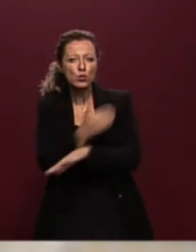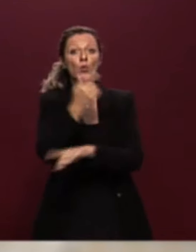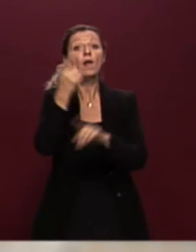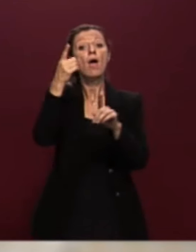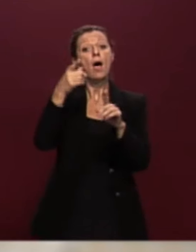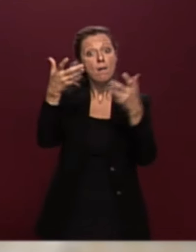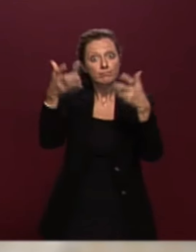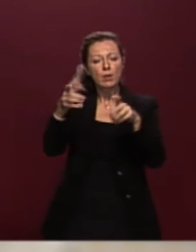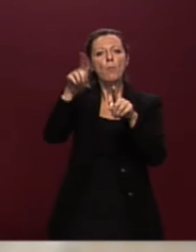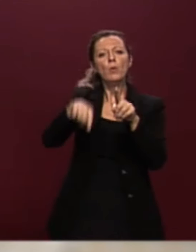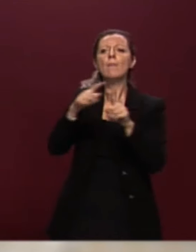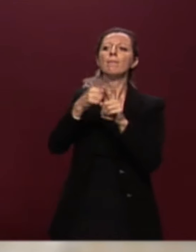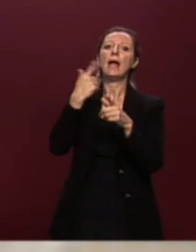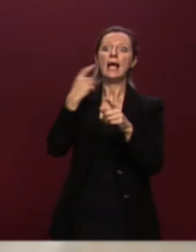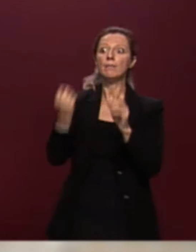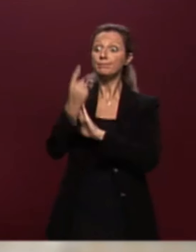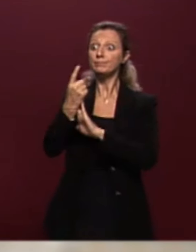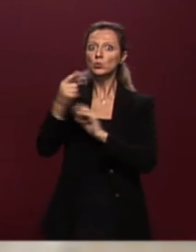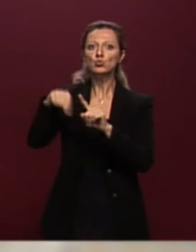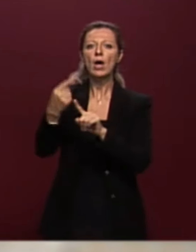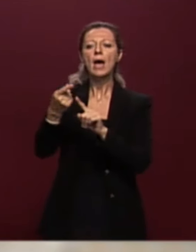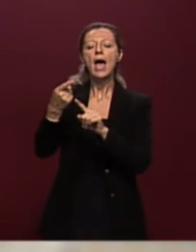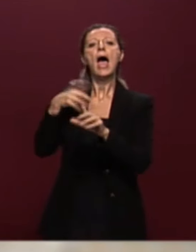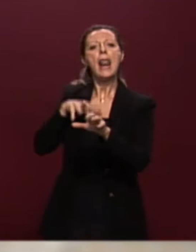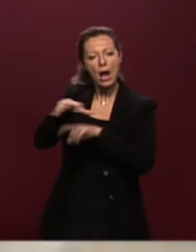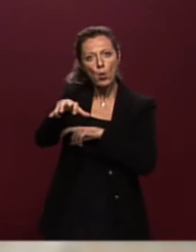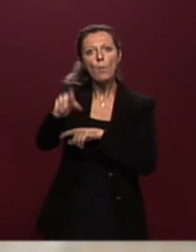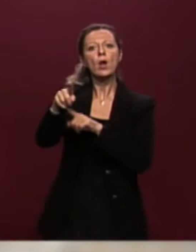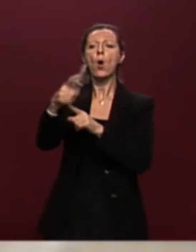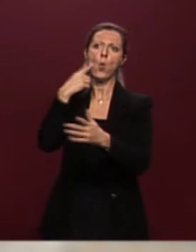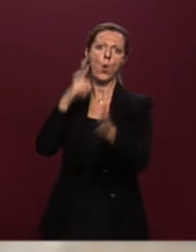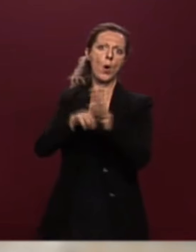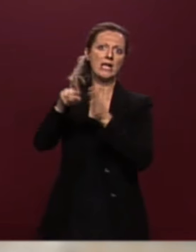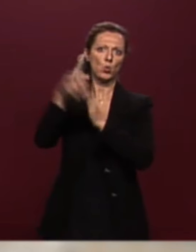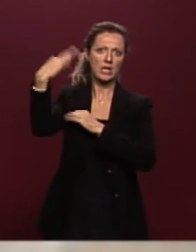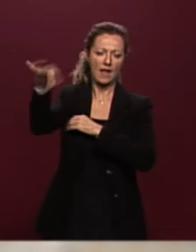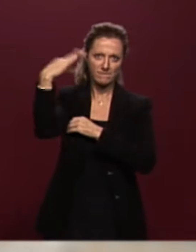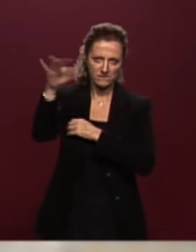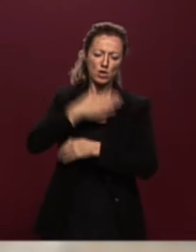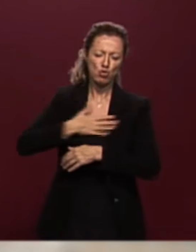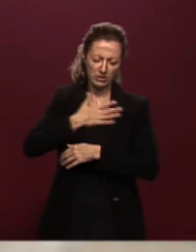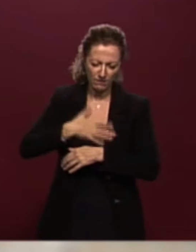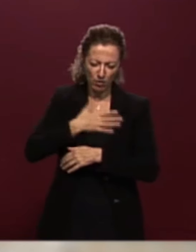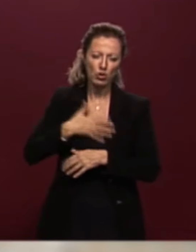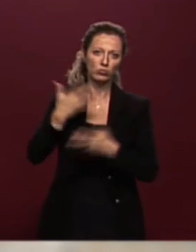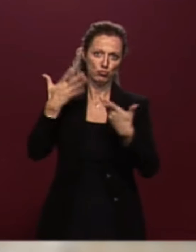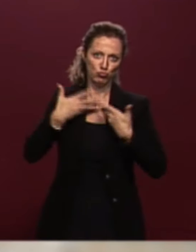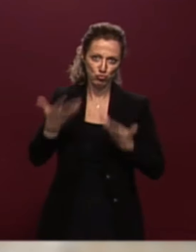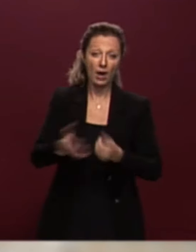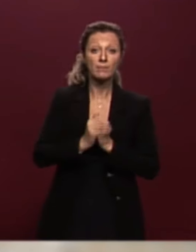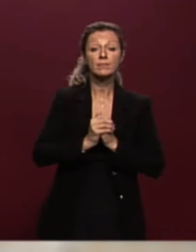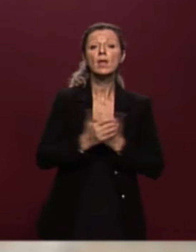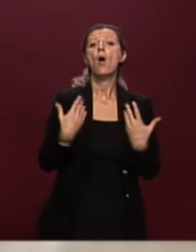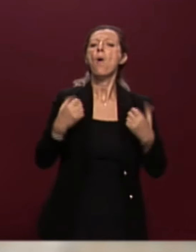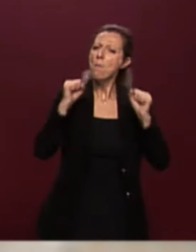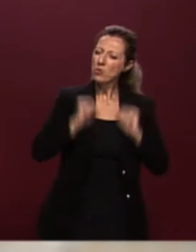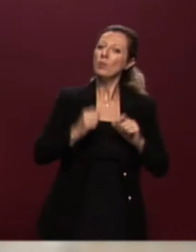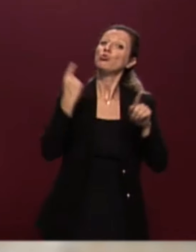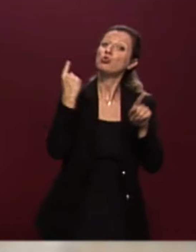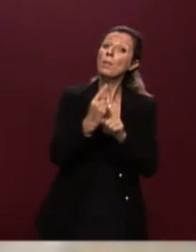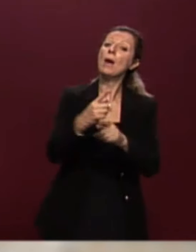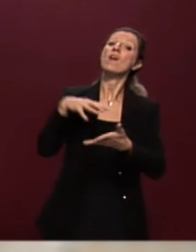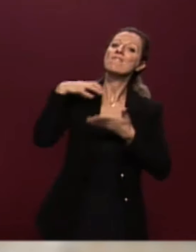recupero post evento con risultati veramente soddisfacenti. Possiamo e dobbiamo investire perché